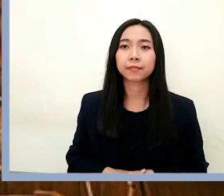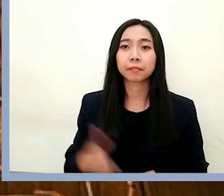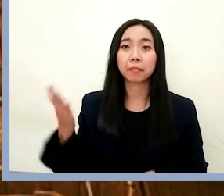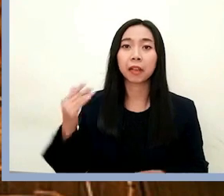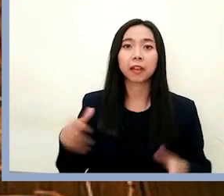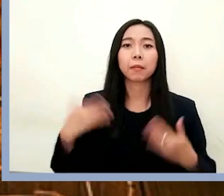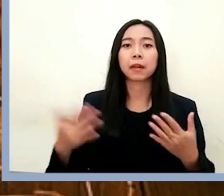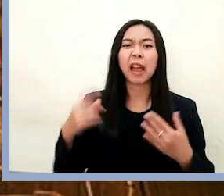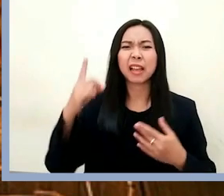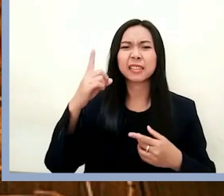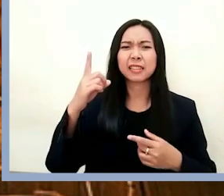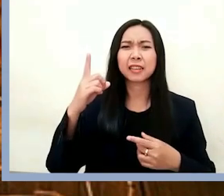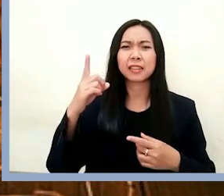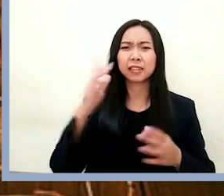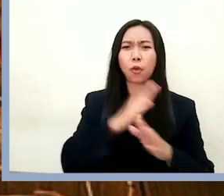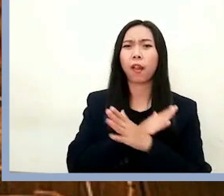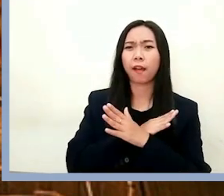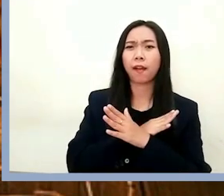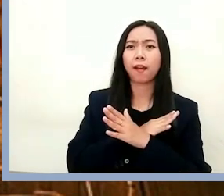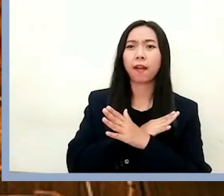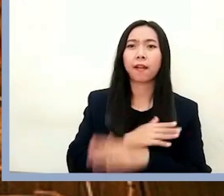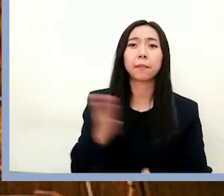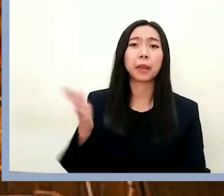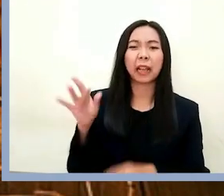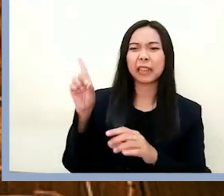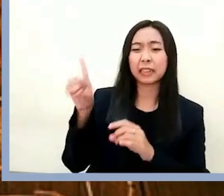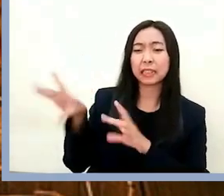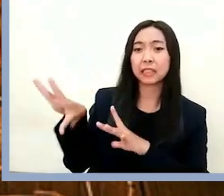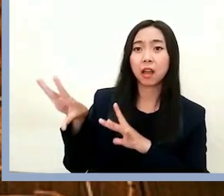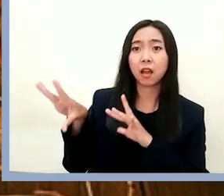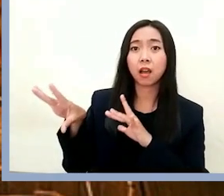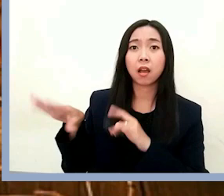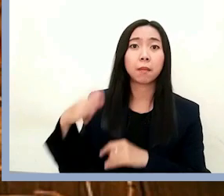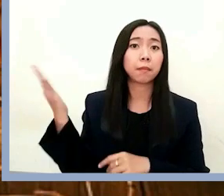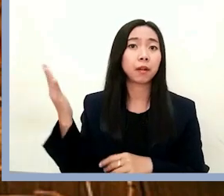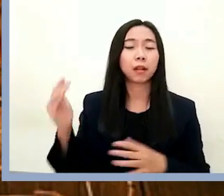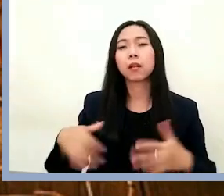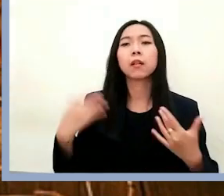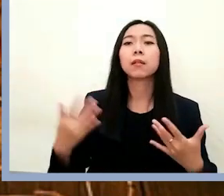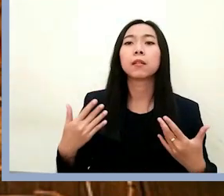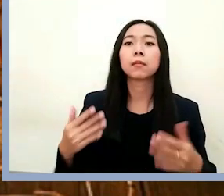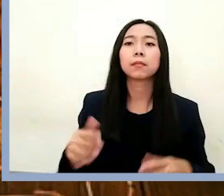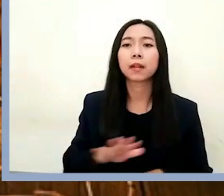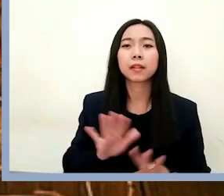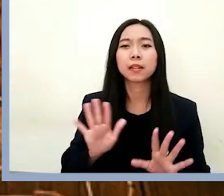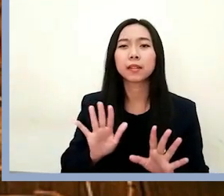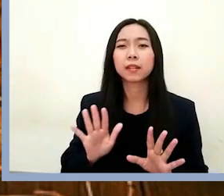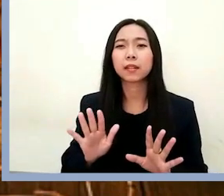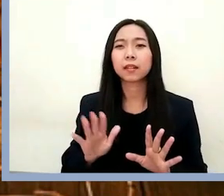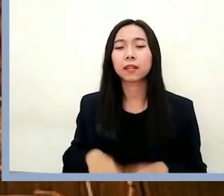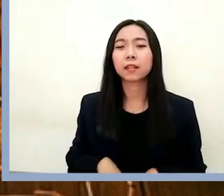dimusuhi ditolak dan dihina mereka merasa tidak diperlakukan secara